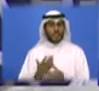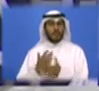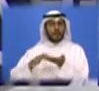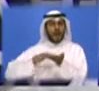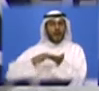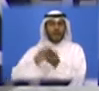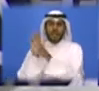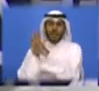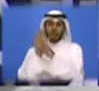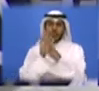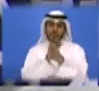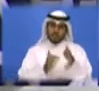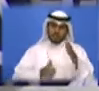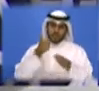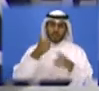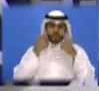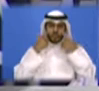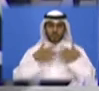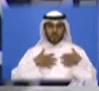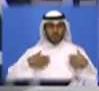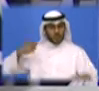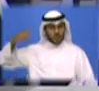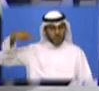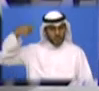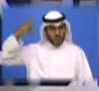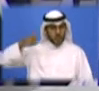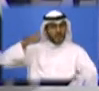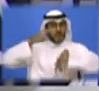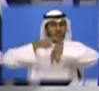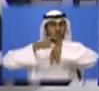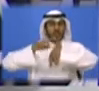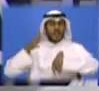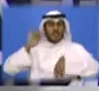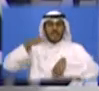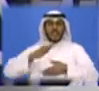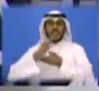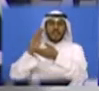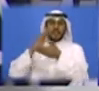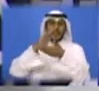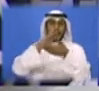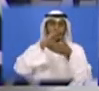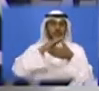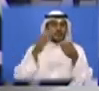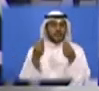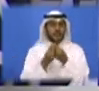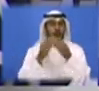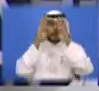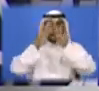ومجتمعاتهم، ولعل من حسن الطالع أن يتزامن هذا التكريم مع افتتاح مسرح